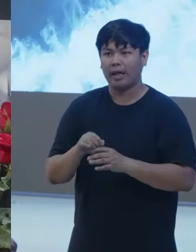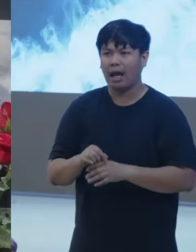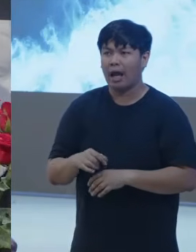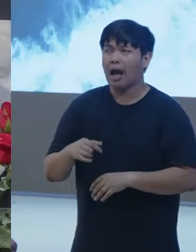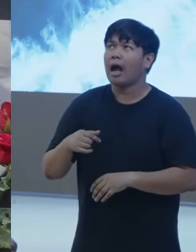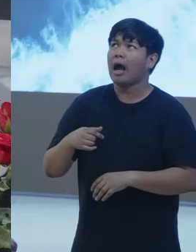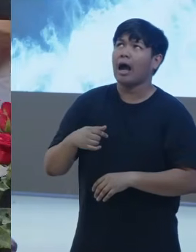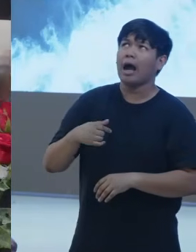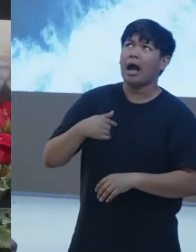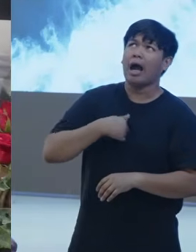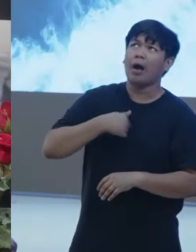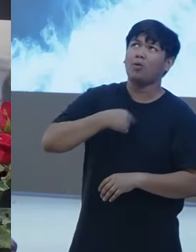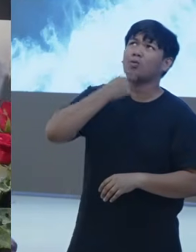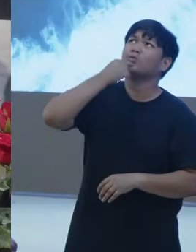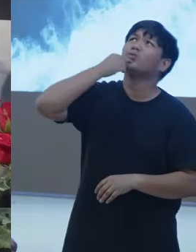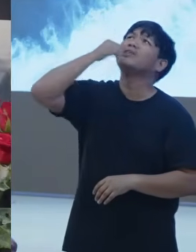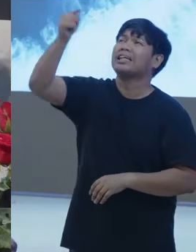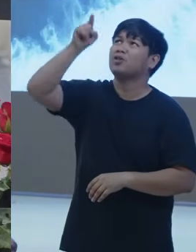Sabi ko na nga ba, Panginoon eh.